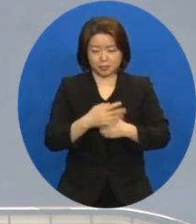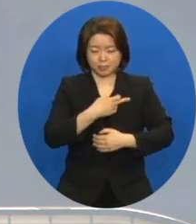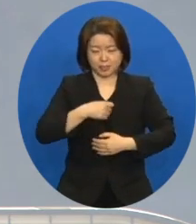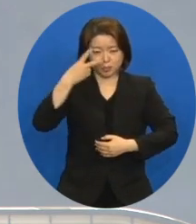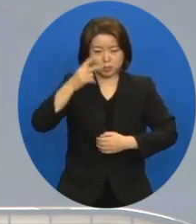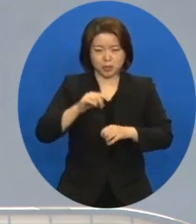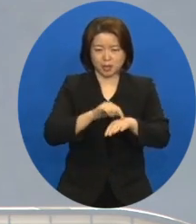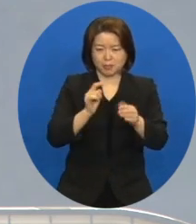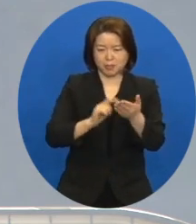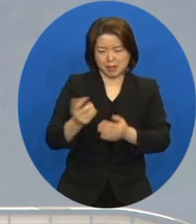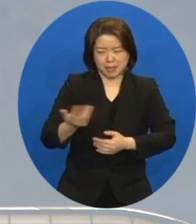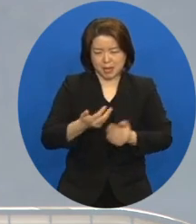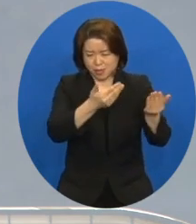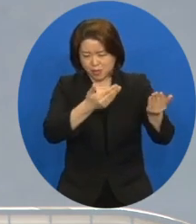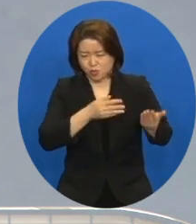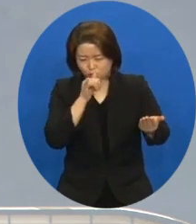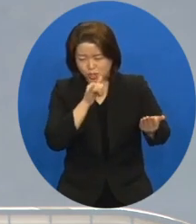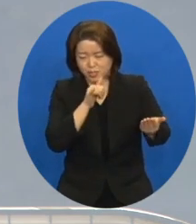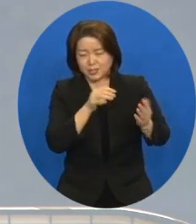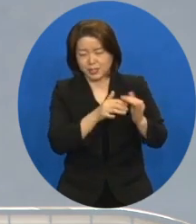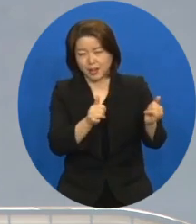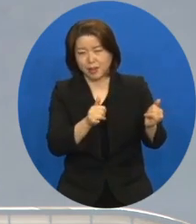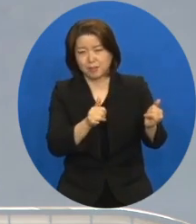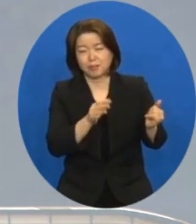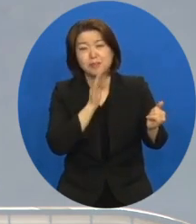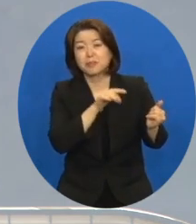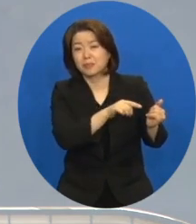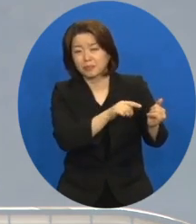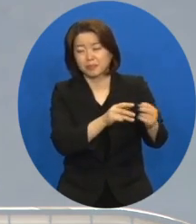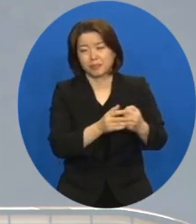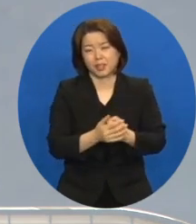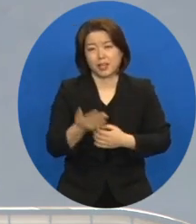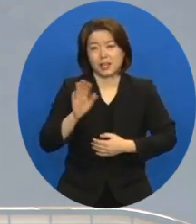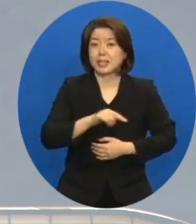바울에게 마음의 아픔을 주고 있는 사람들이지만 그들도